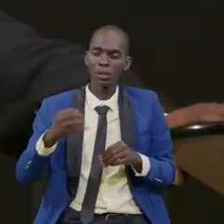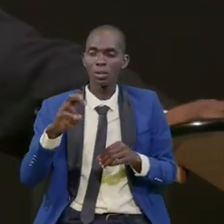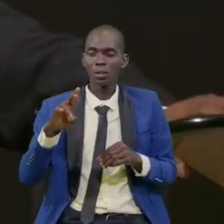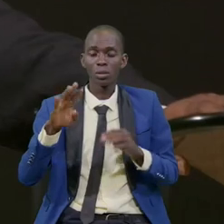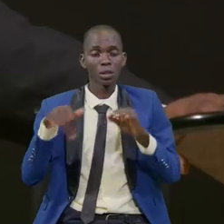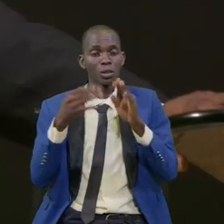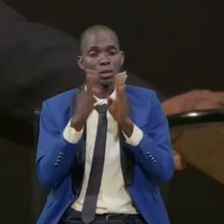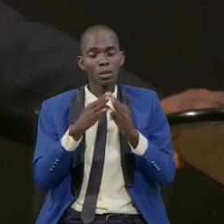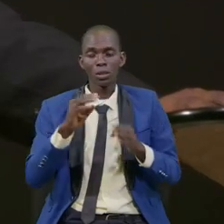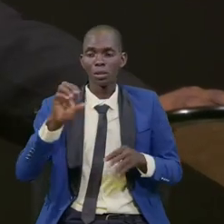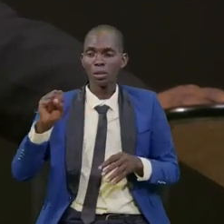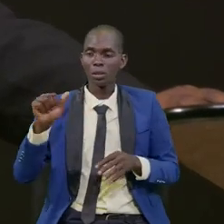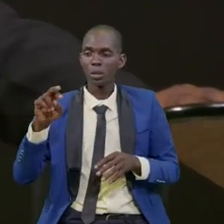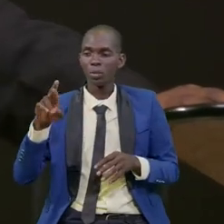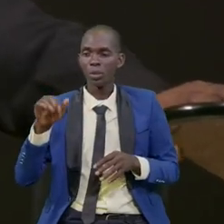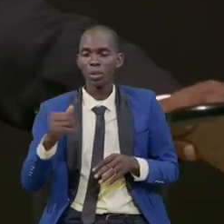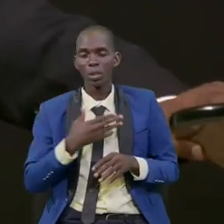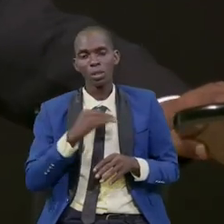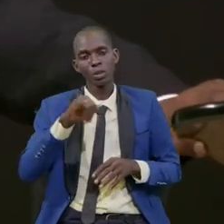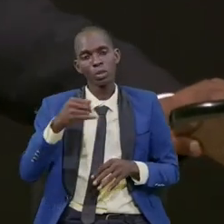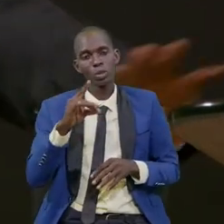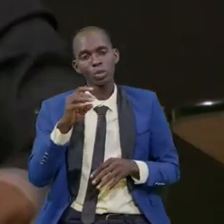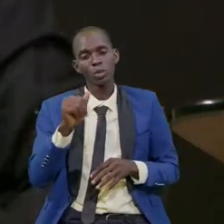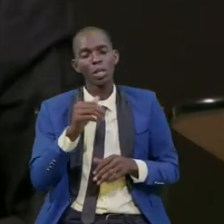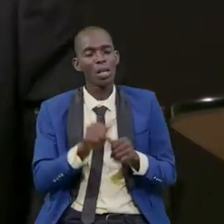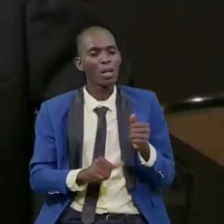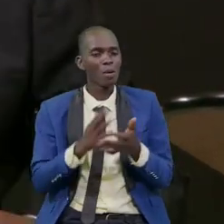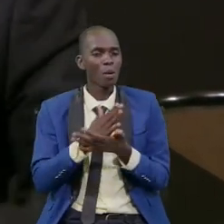Samarie et jusqu'aux extrémités de la terre.